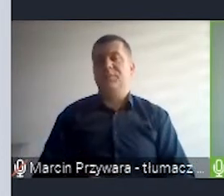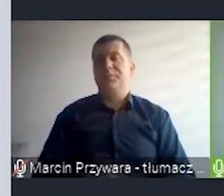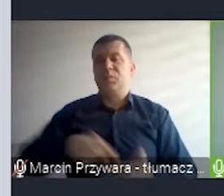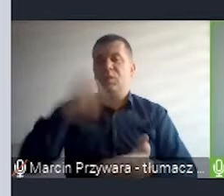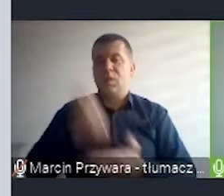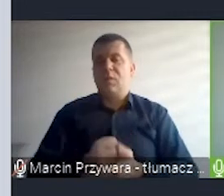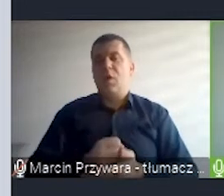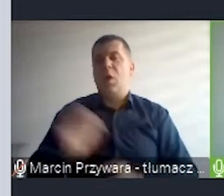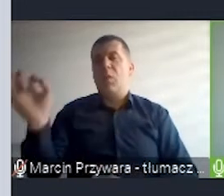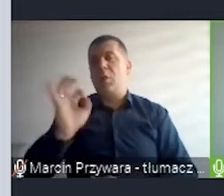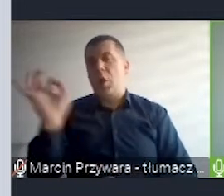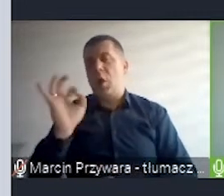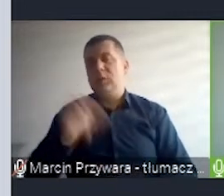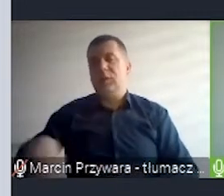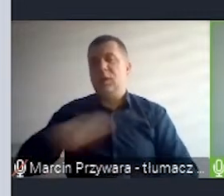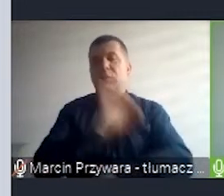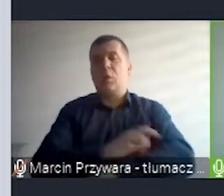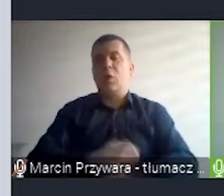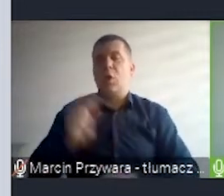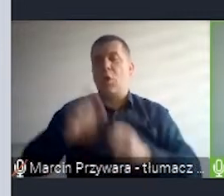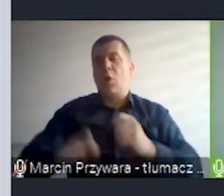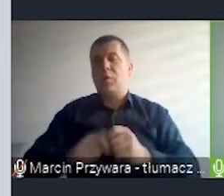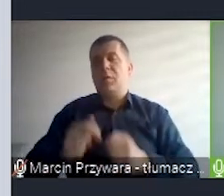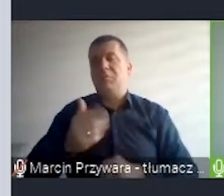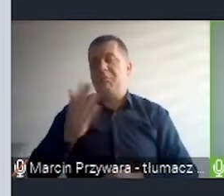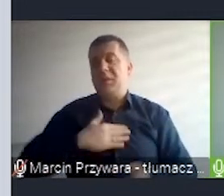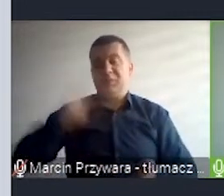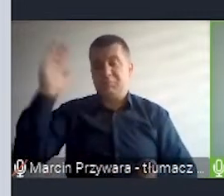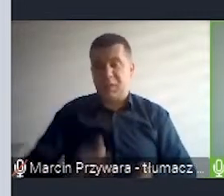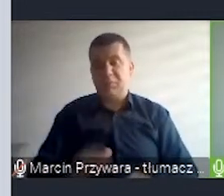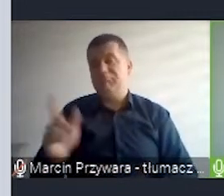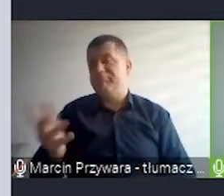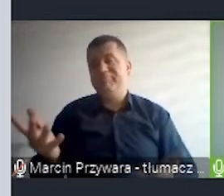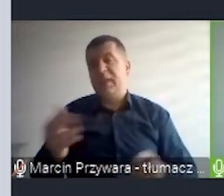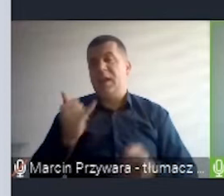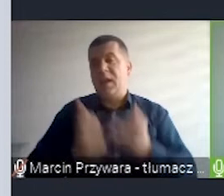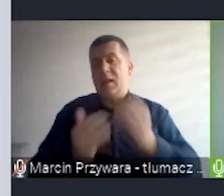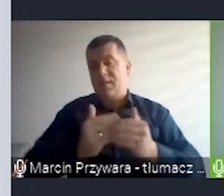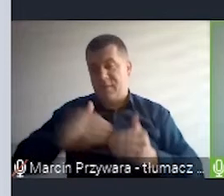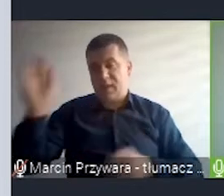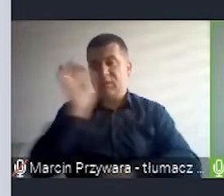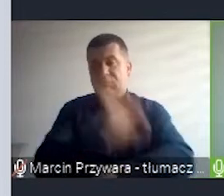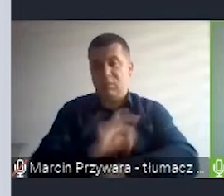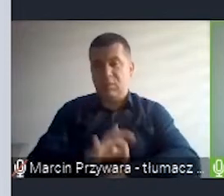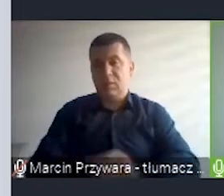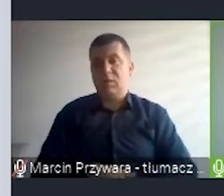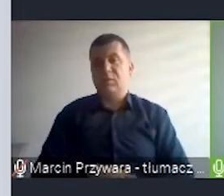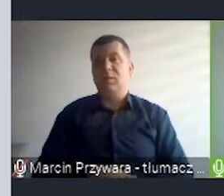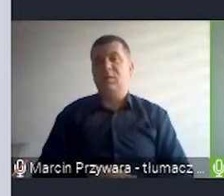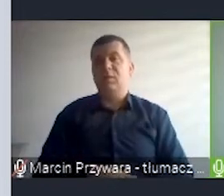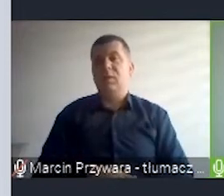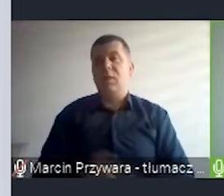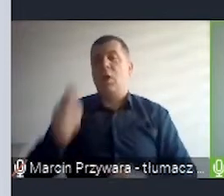znowu odsetek, procent tych projektów skontrolowanych prawdopodobnie będzie spadał, no bo im więcej będzie projektów,